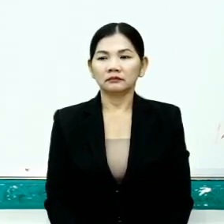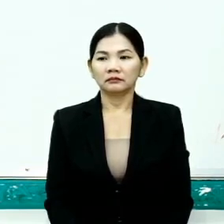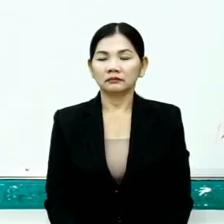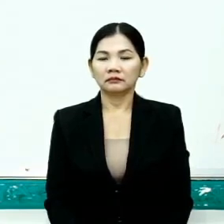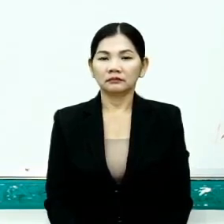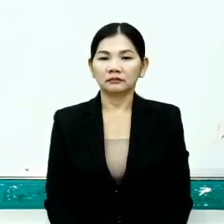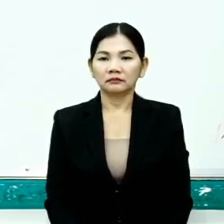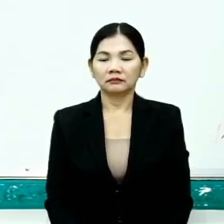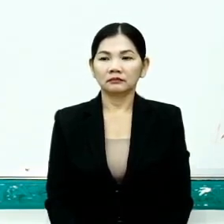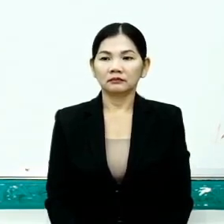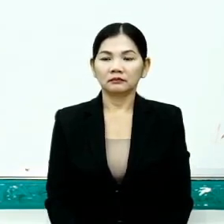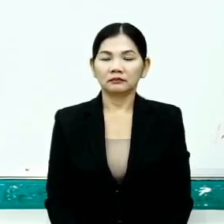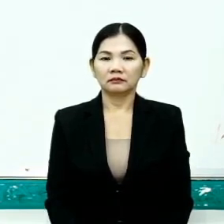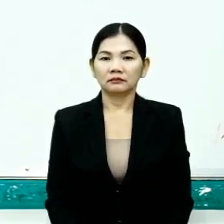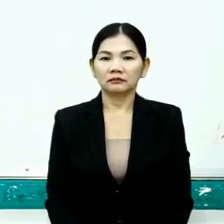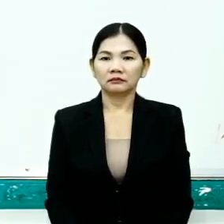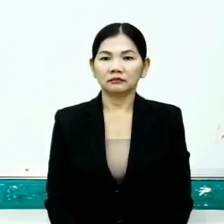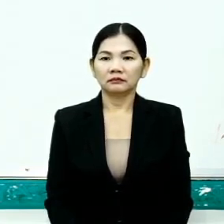Chàng các ăn bia.